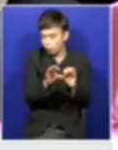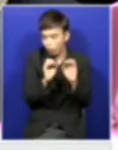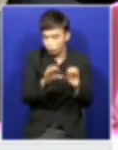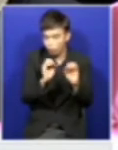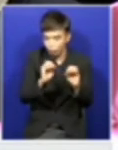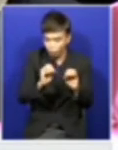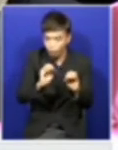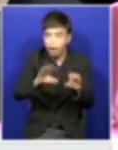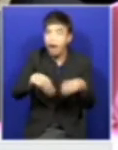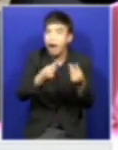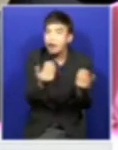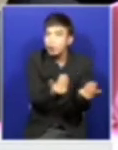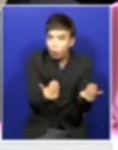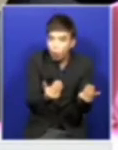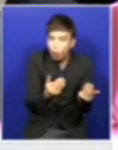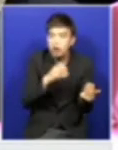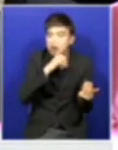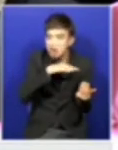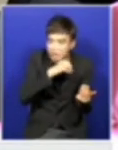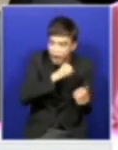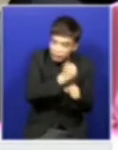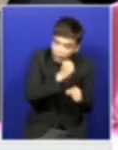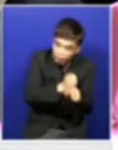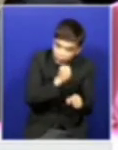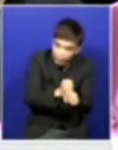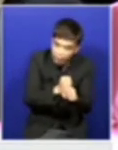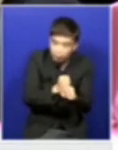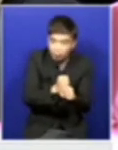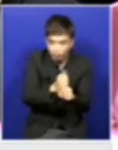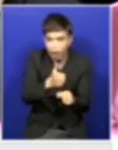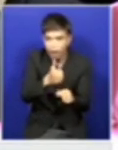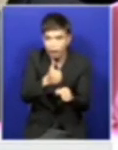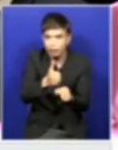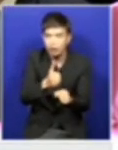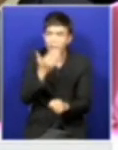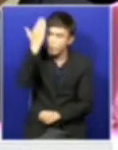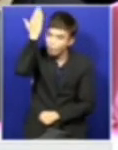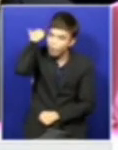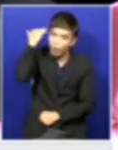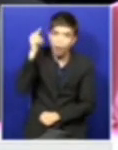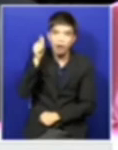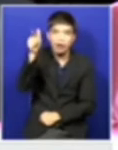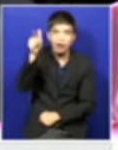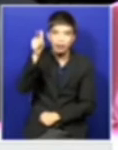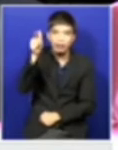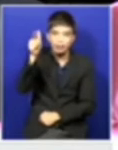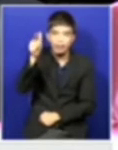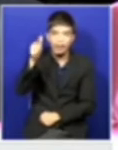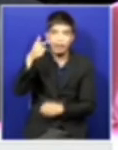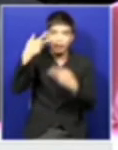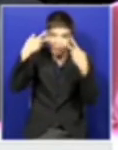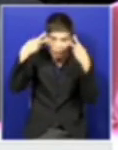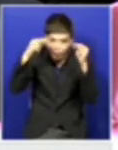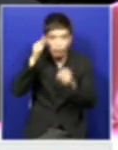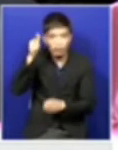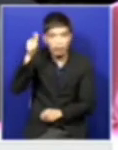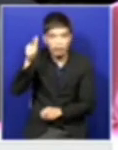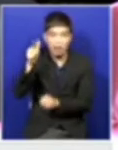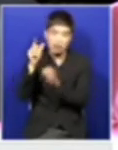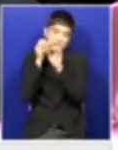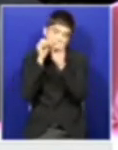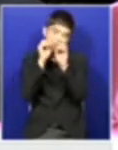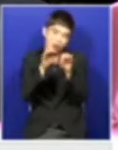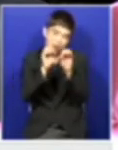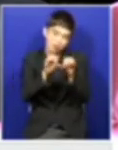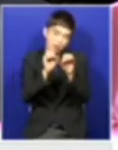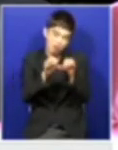อดีตครับพ่อของเราชื่อทักษิณชินวัตรพรรคไทยรักไทยครับได้สอนลูกครับฝนต